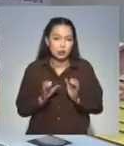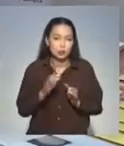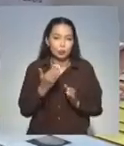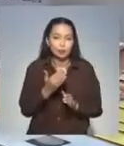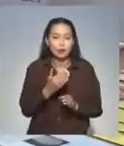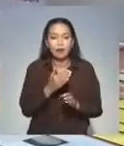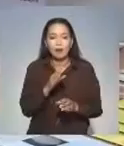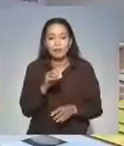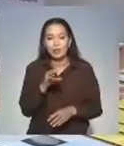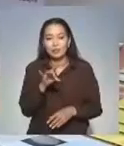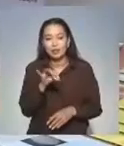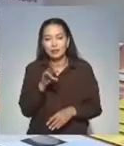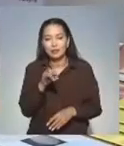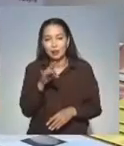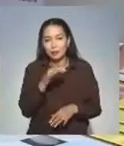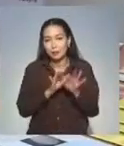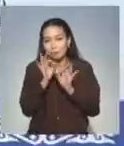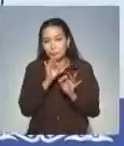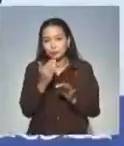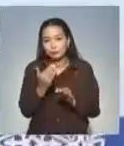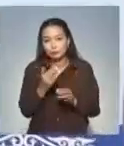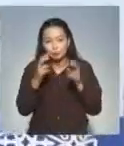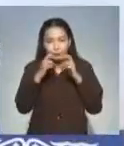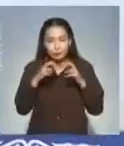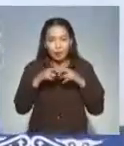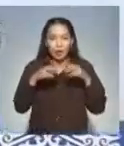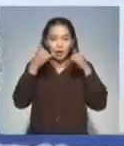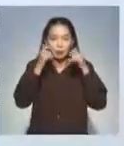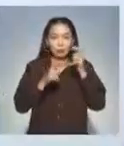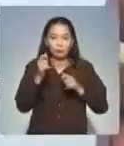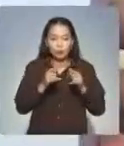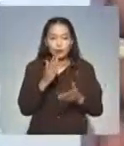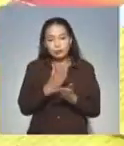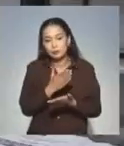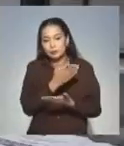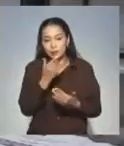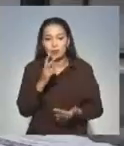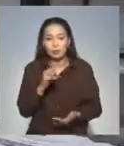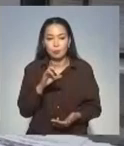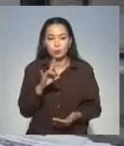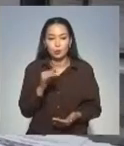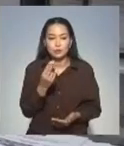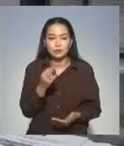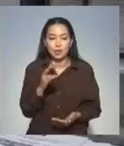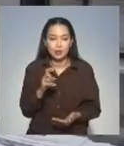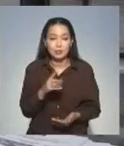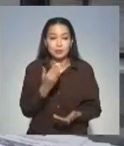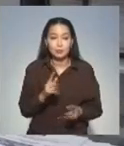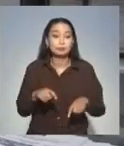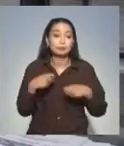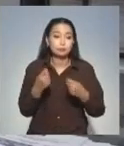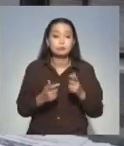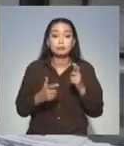Один из них – диагностический набор для исследования коровьего молока на бруцеллез. Передается человеку через